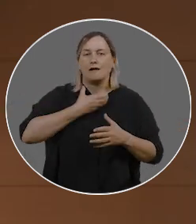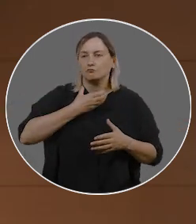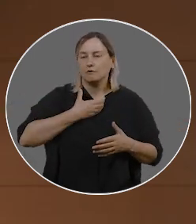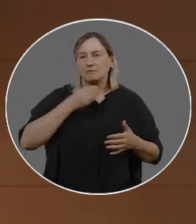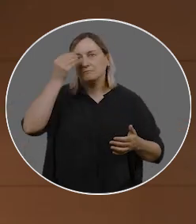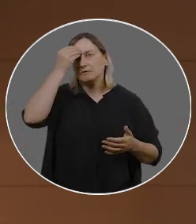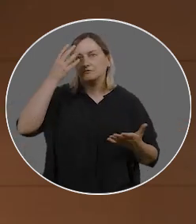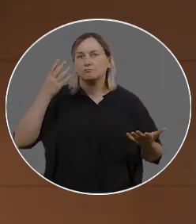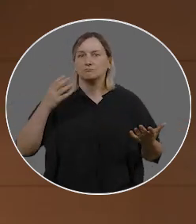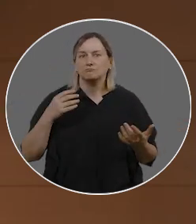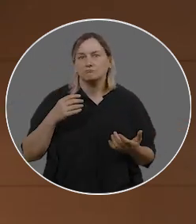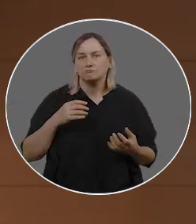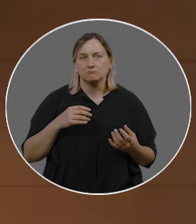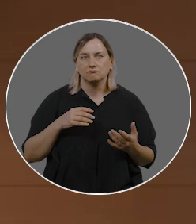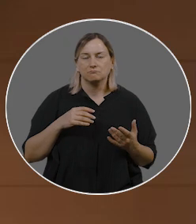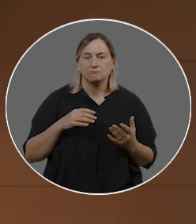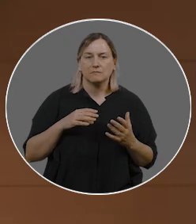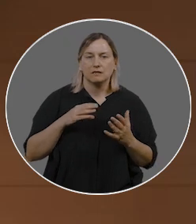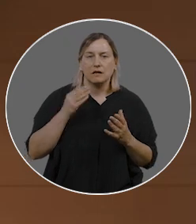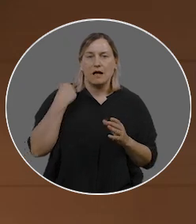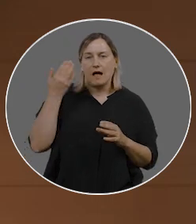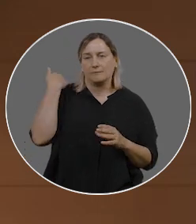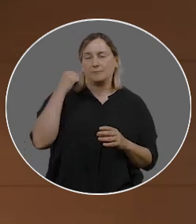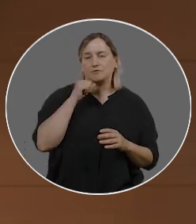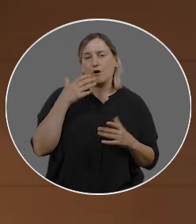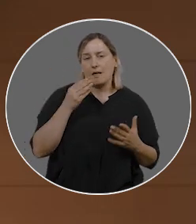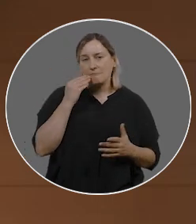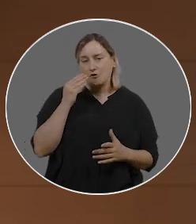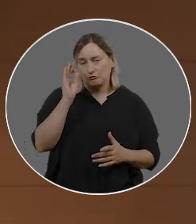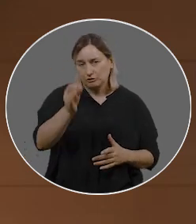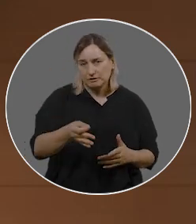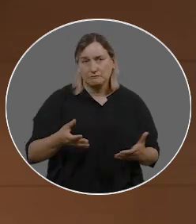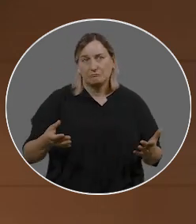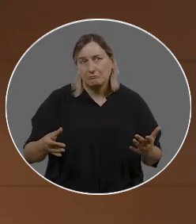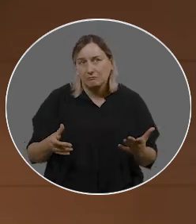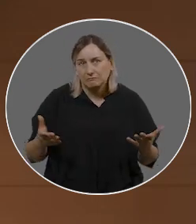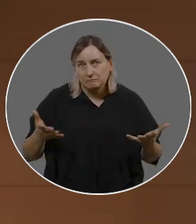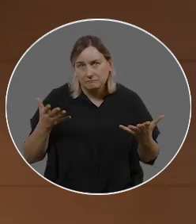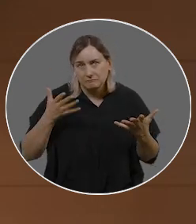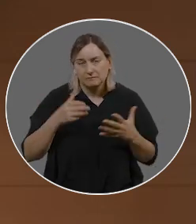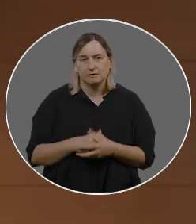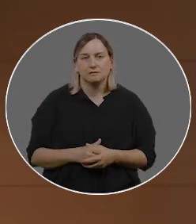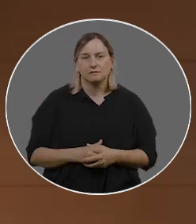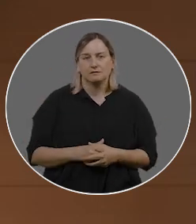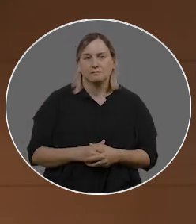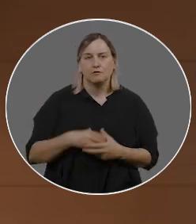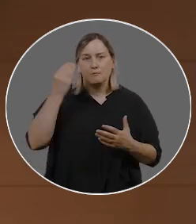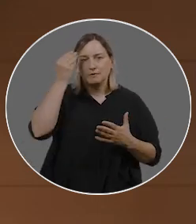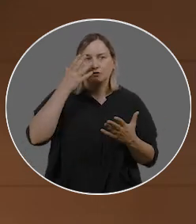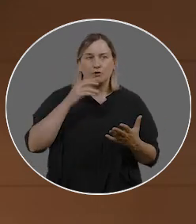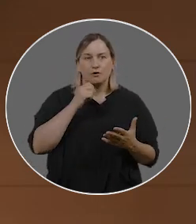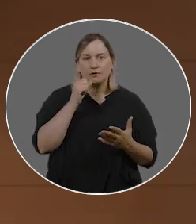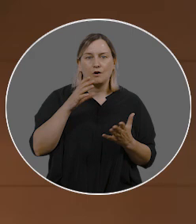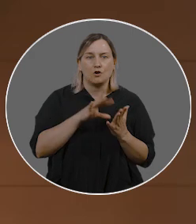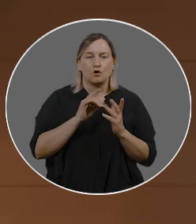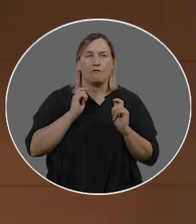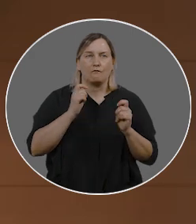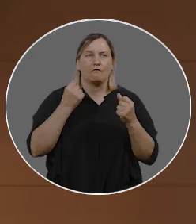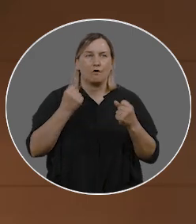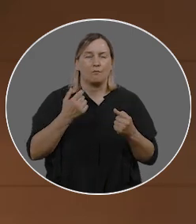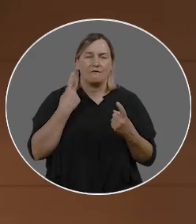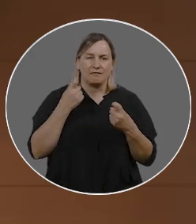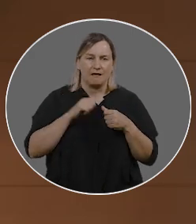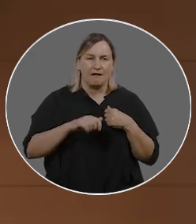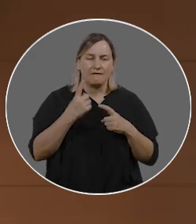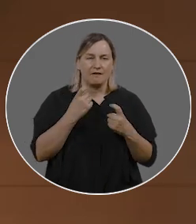així, jo crec que estem bastant més bé del que estàvem, per tant, potser un 3, tampoc posaria gaire nota, perquè hi ha molta feina a fer